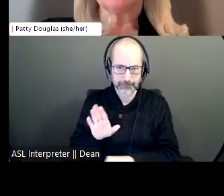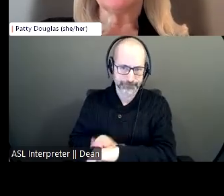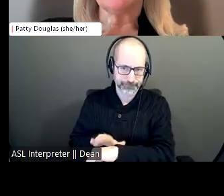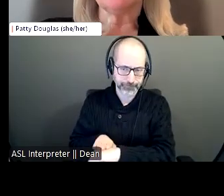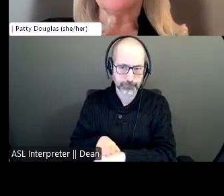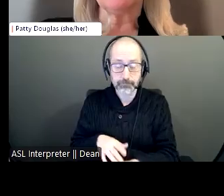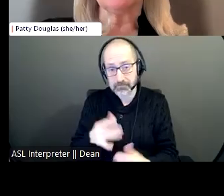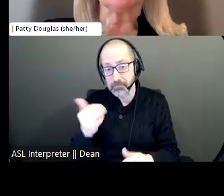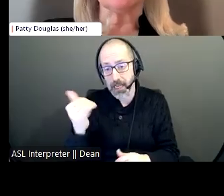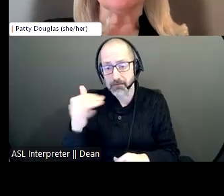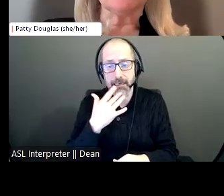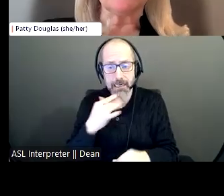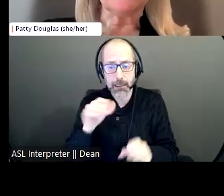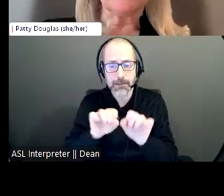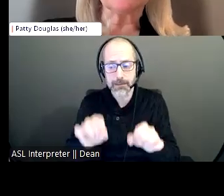m'interpeller. Et